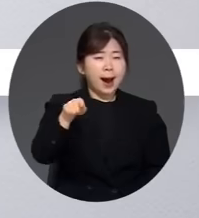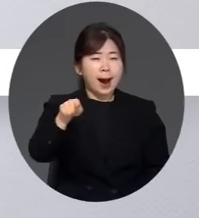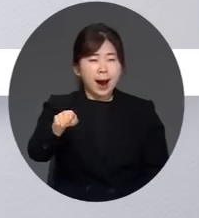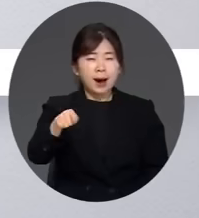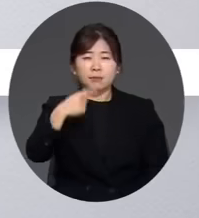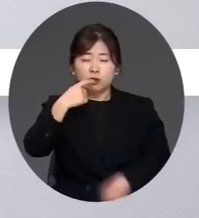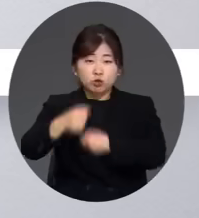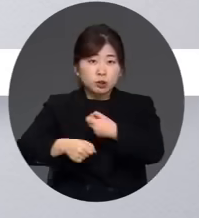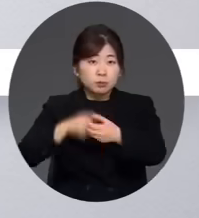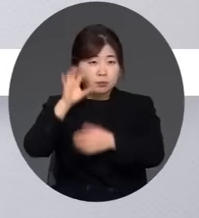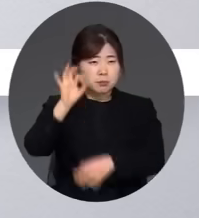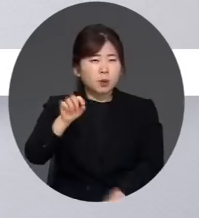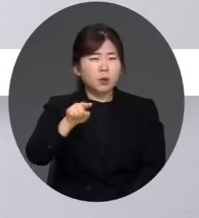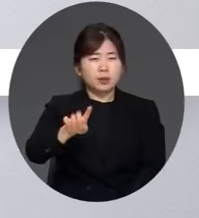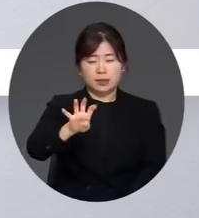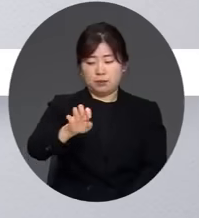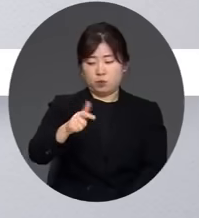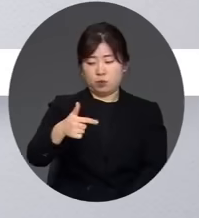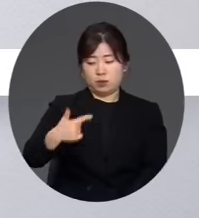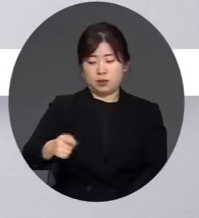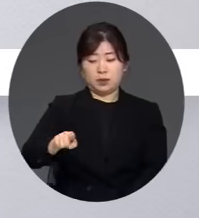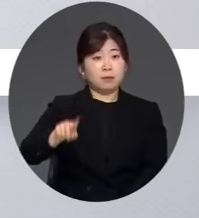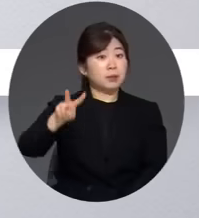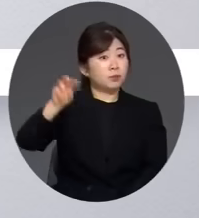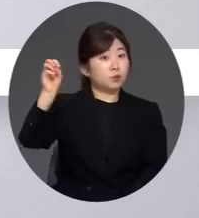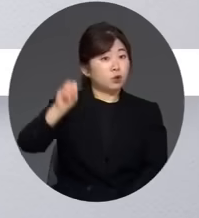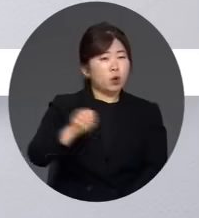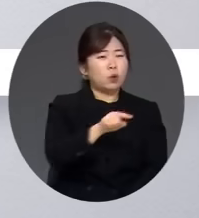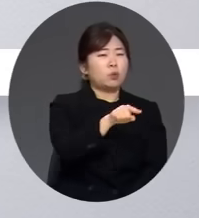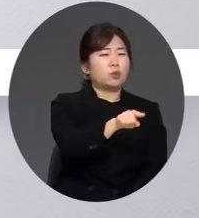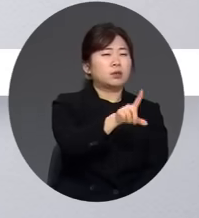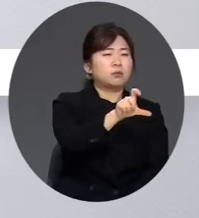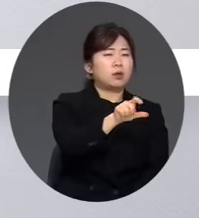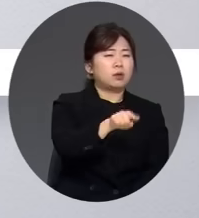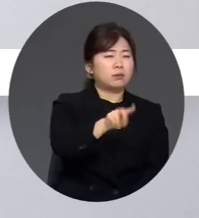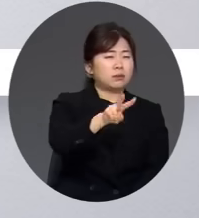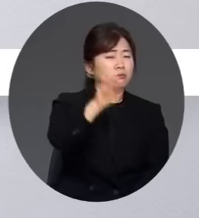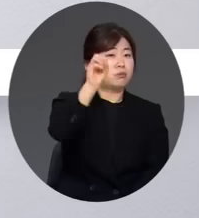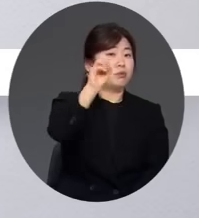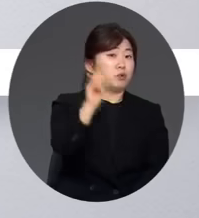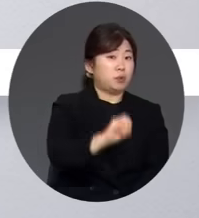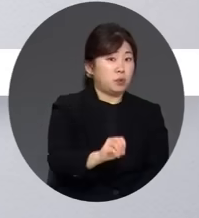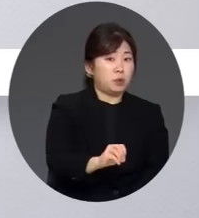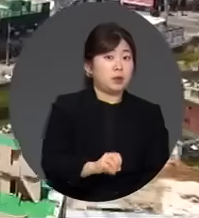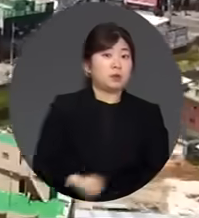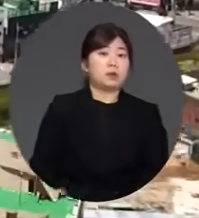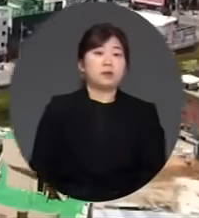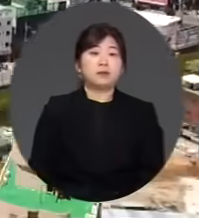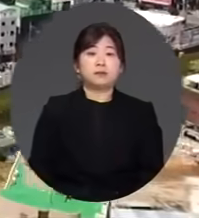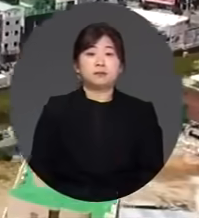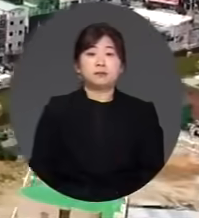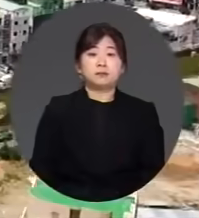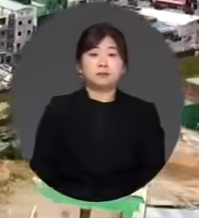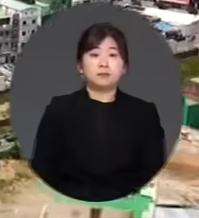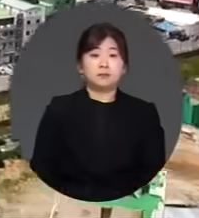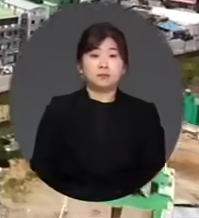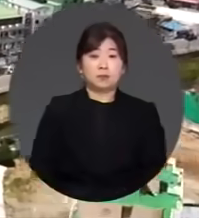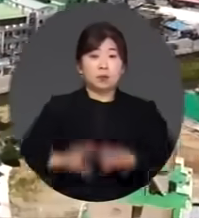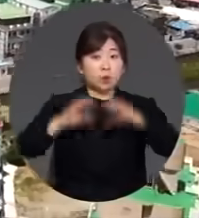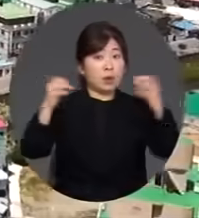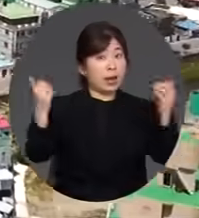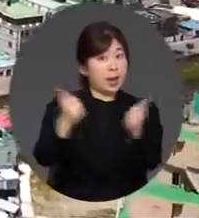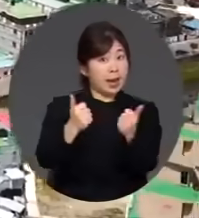가상대결 연광 46.2% 여영화 15.2% 있습니다 내일이 제